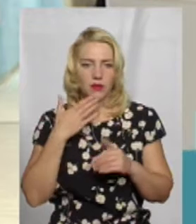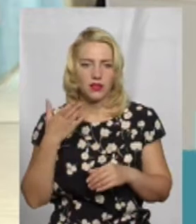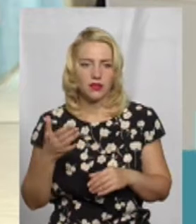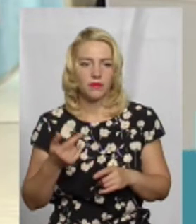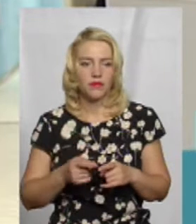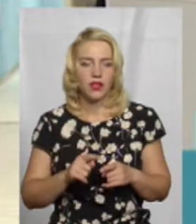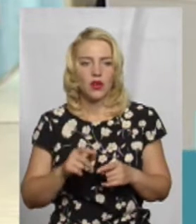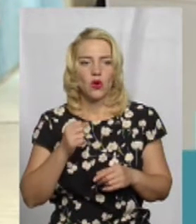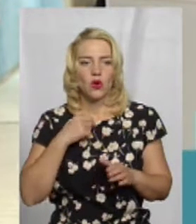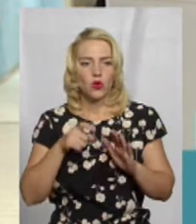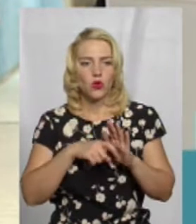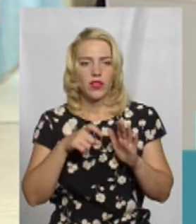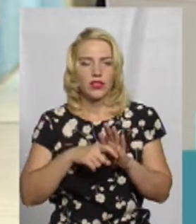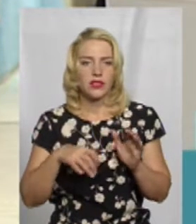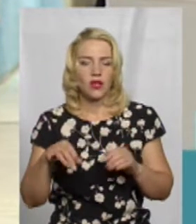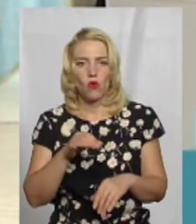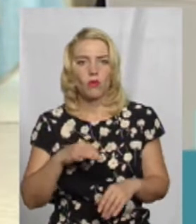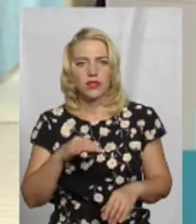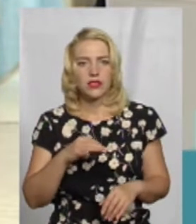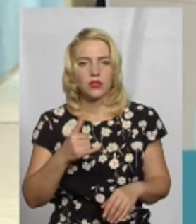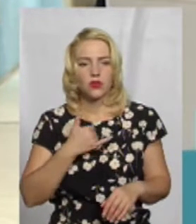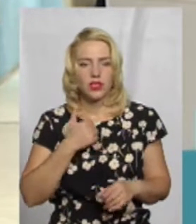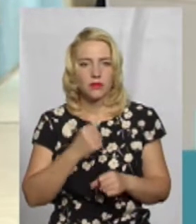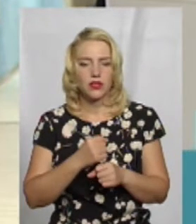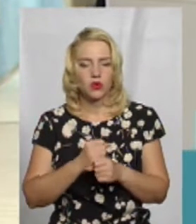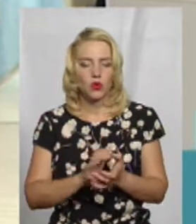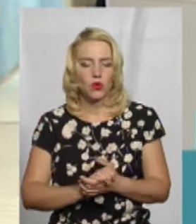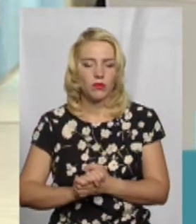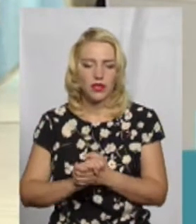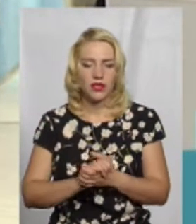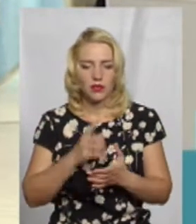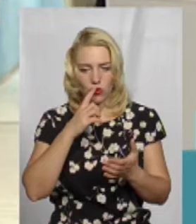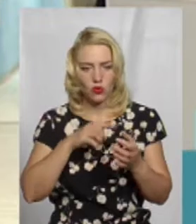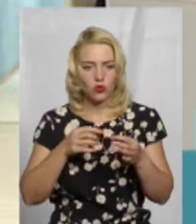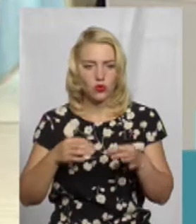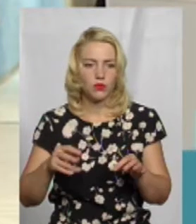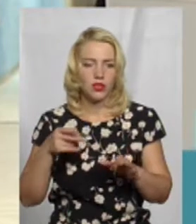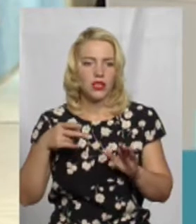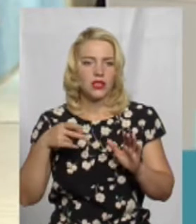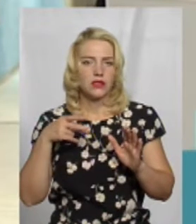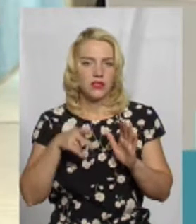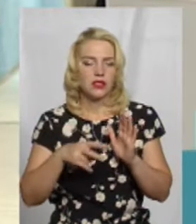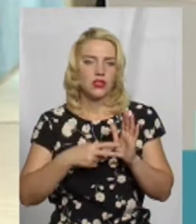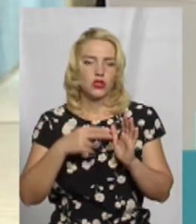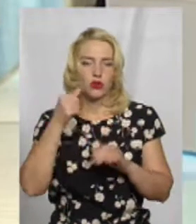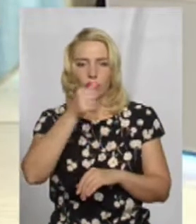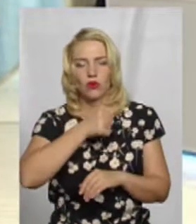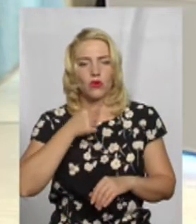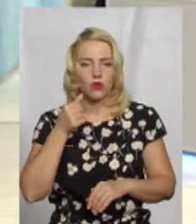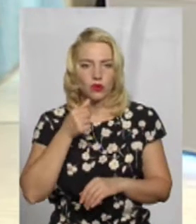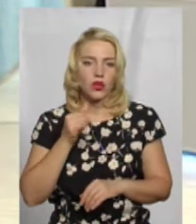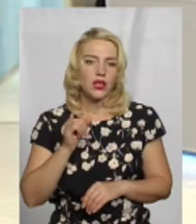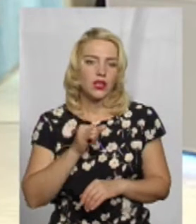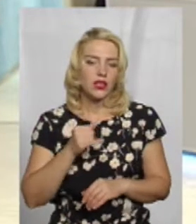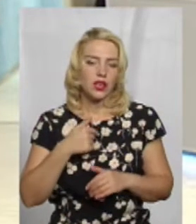Ну, у нас в Донецькій області працює комітет доступності з 2007 року.